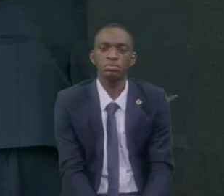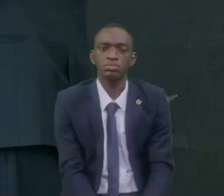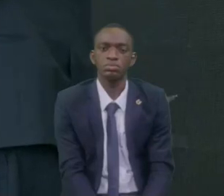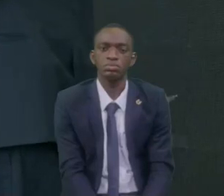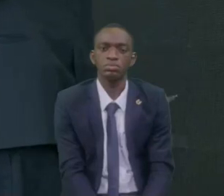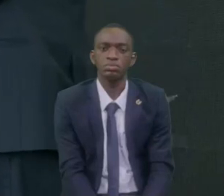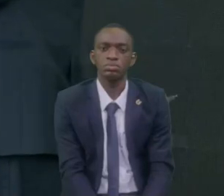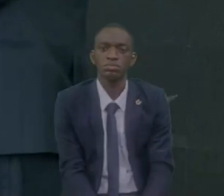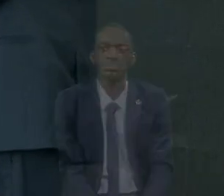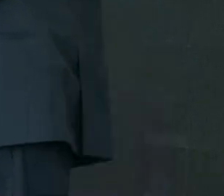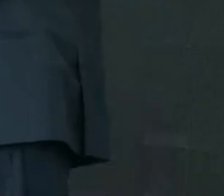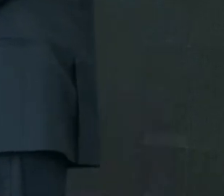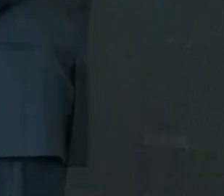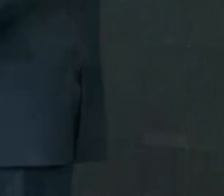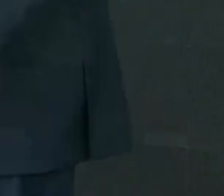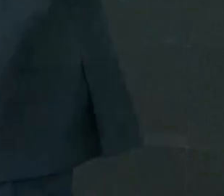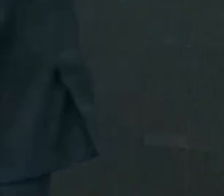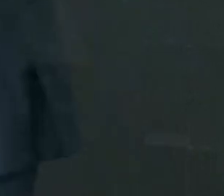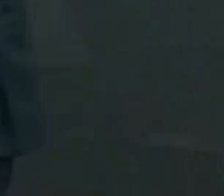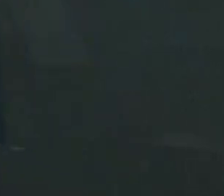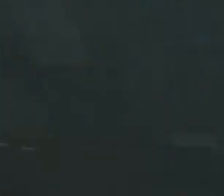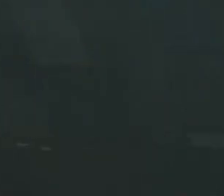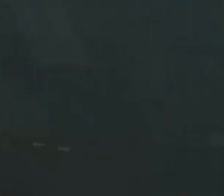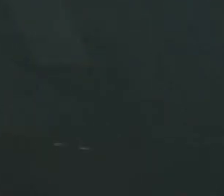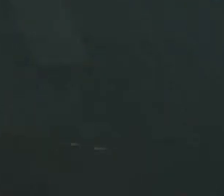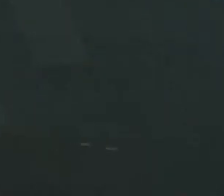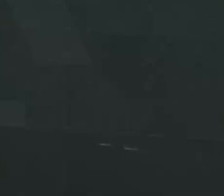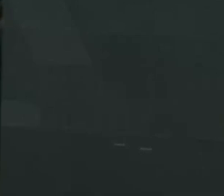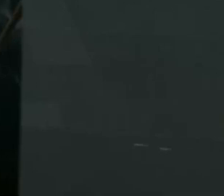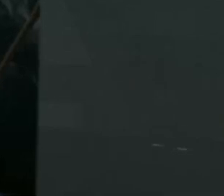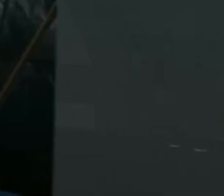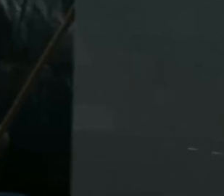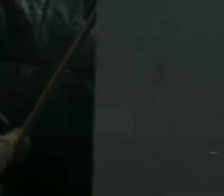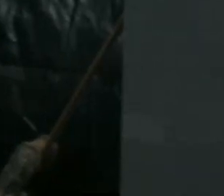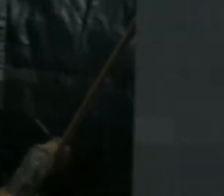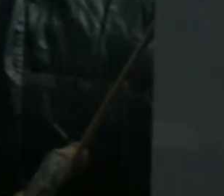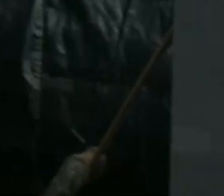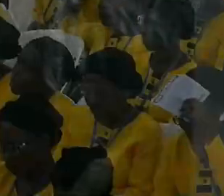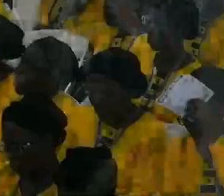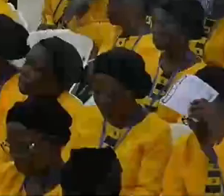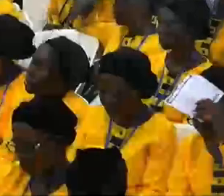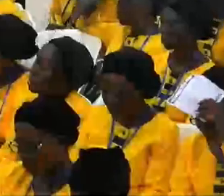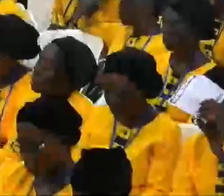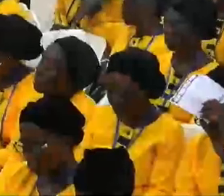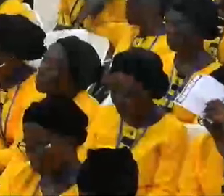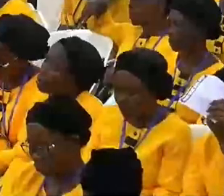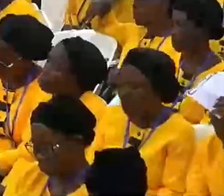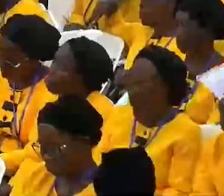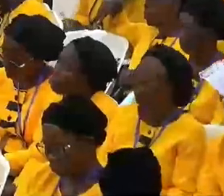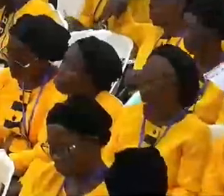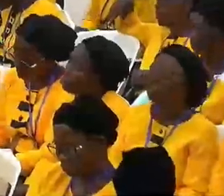de ronronner, de murmurer et de se plaindre et d'utiliser leur bouche de façon